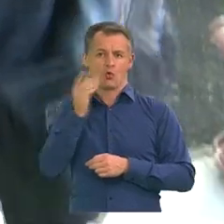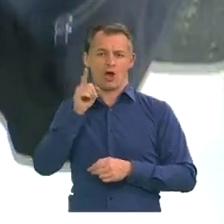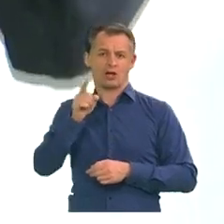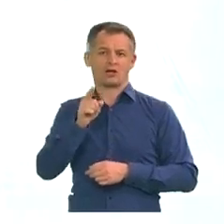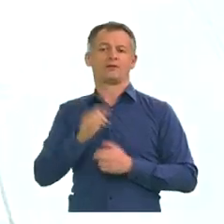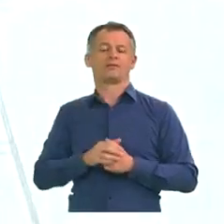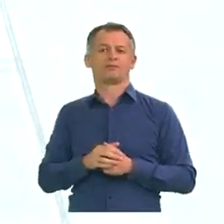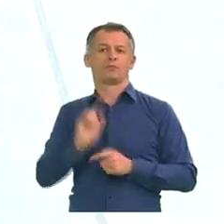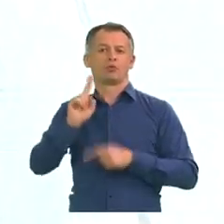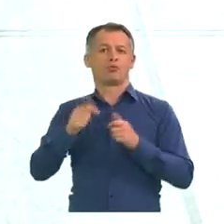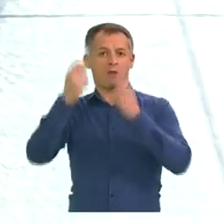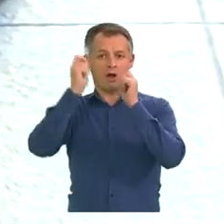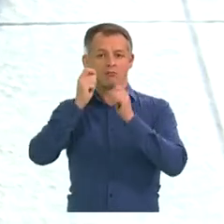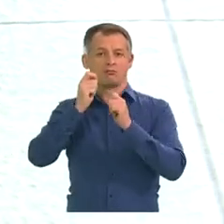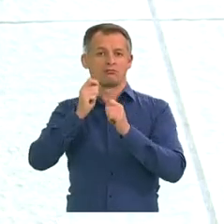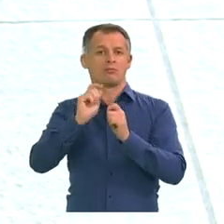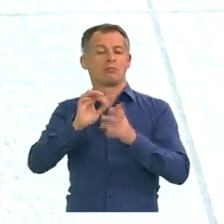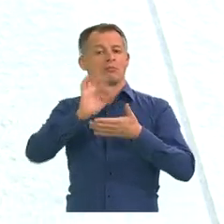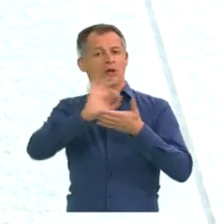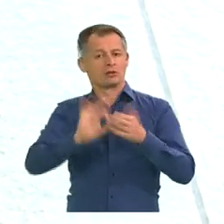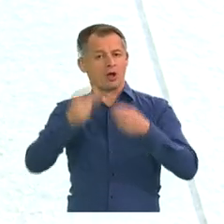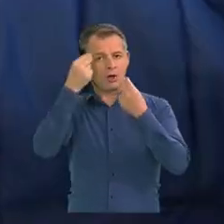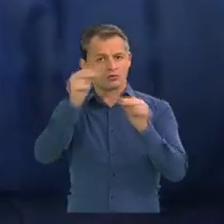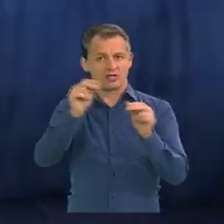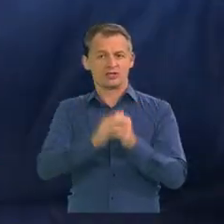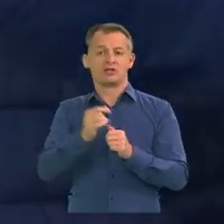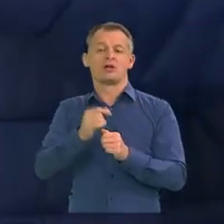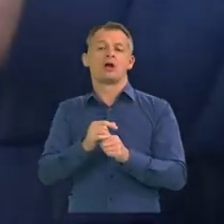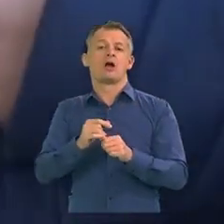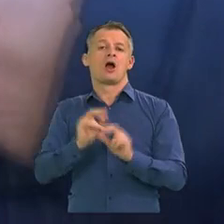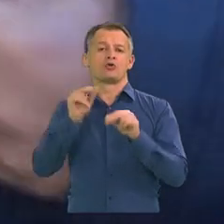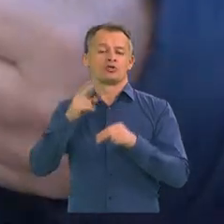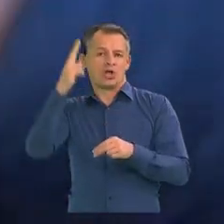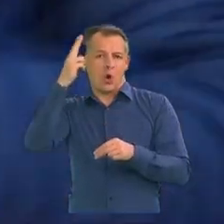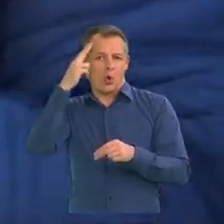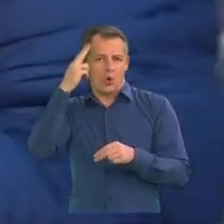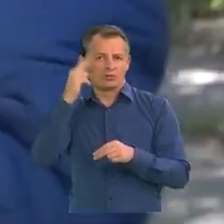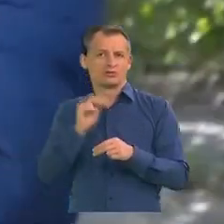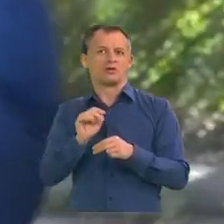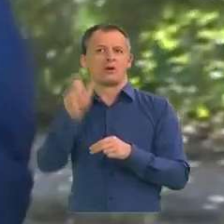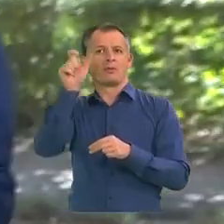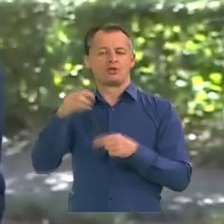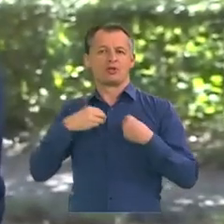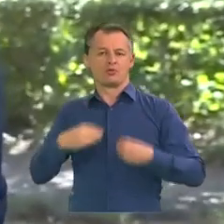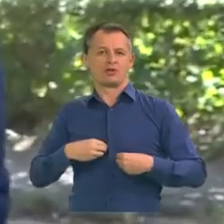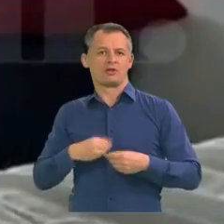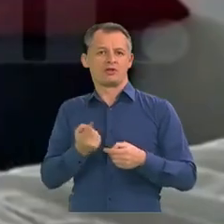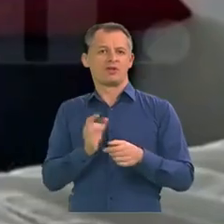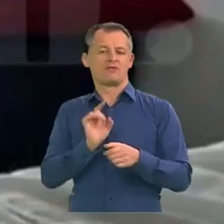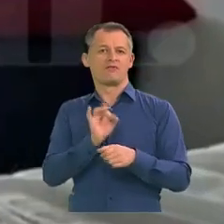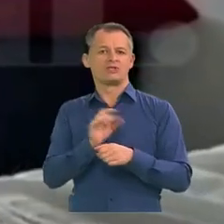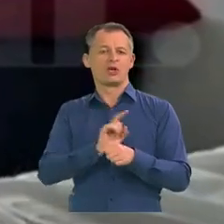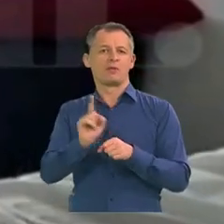călugărul denunțător susține că a supraviețuit din vânzarea obiectelor bisericești. Așa l-a cunoscut pe deputatul Bălășoiu, vizat acum de două dosare penale. Ca